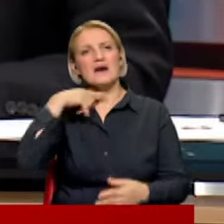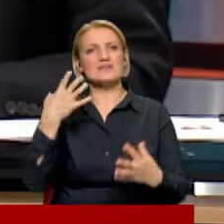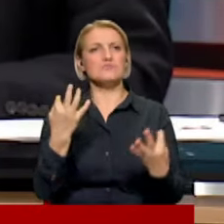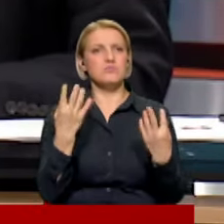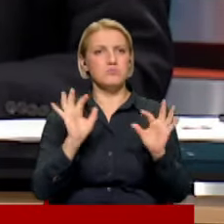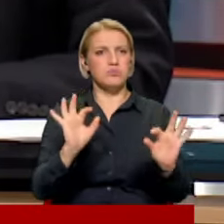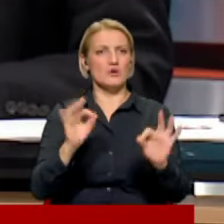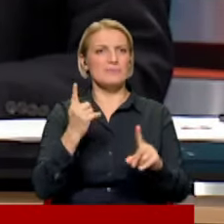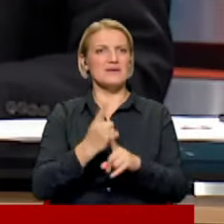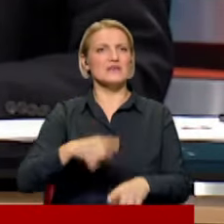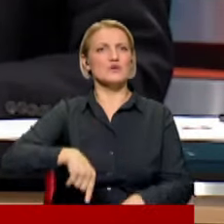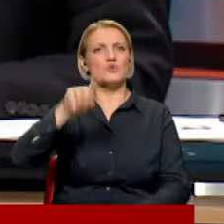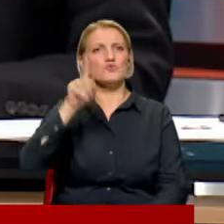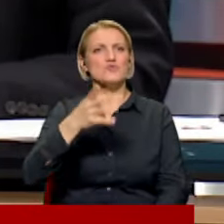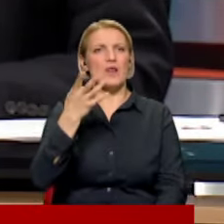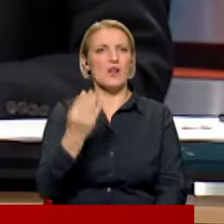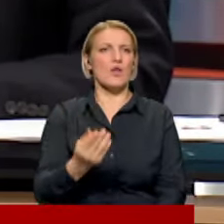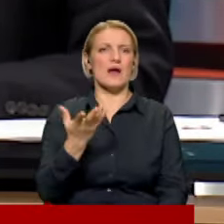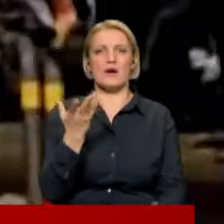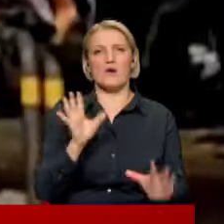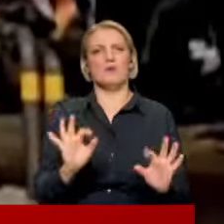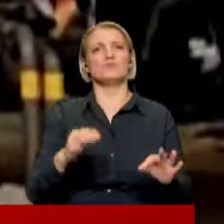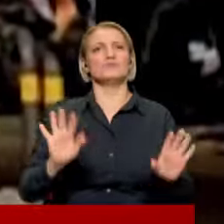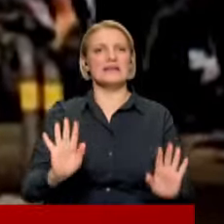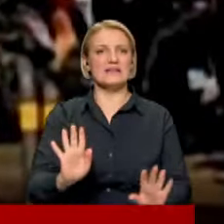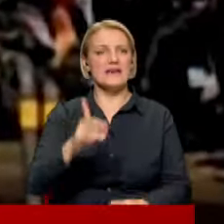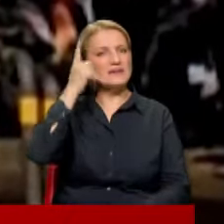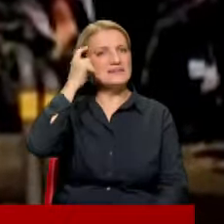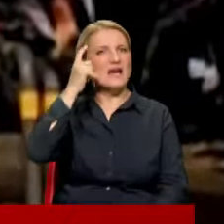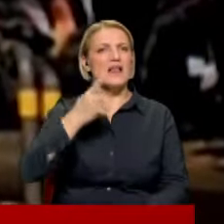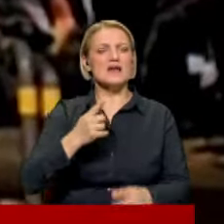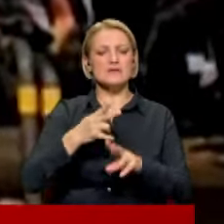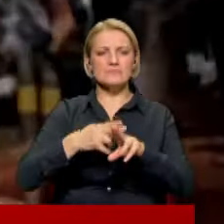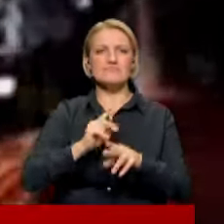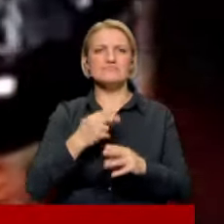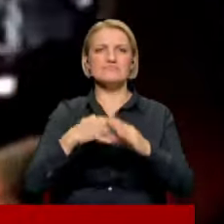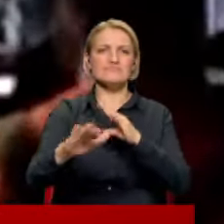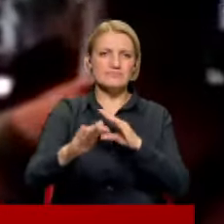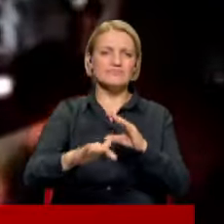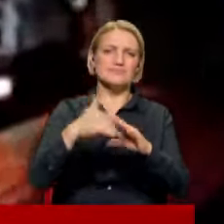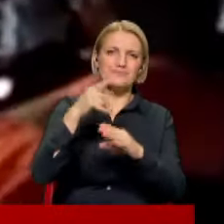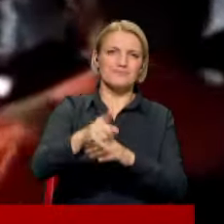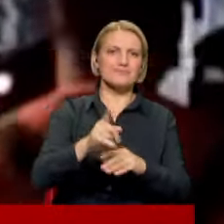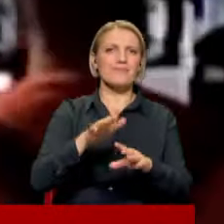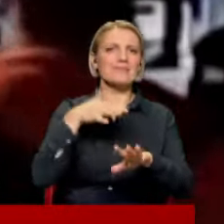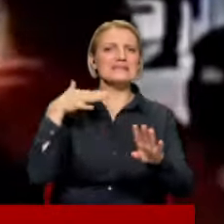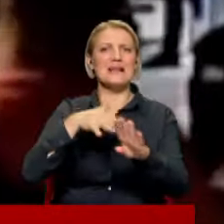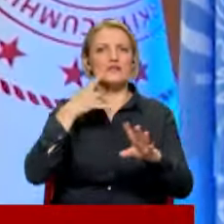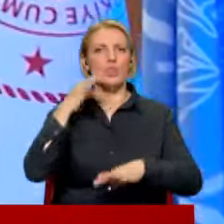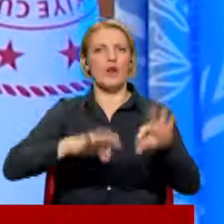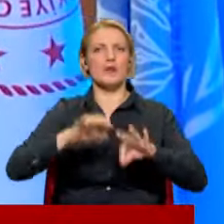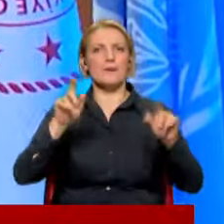sızıntı güncel olarak söz konusu değil cihazları üzerinden Hizbullah militanlarına yönelik saldırısını